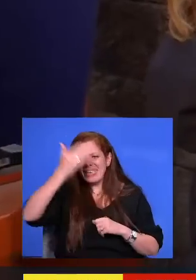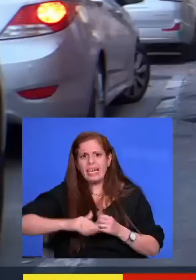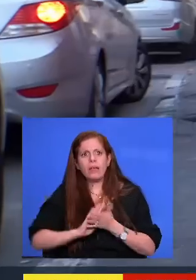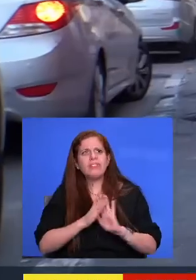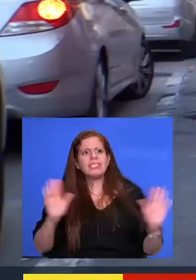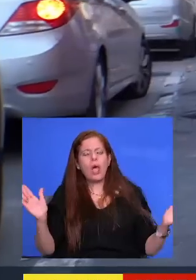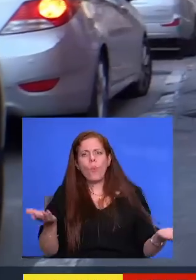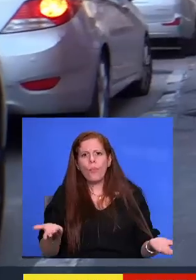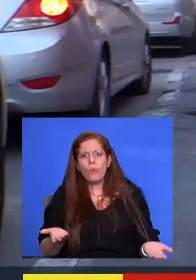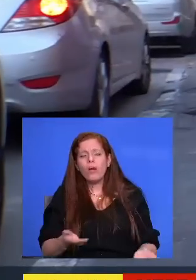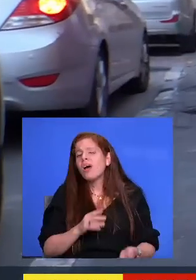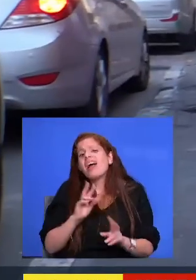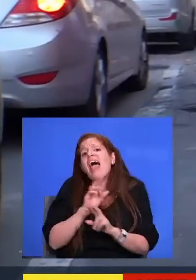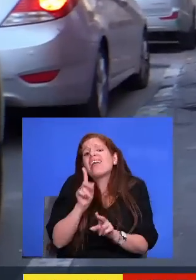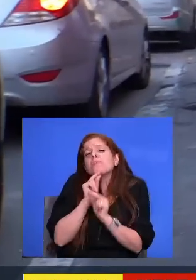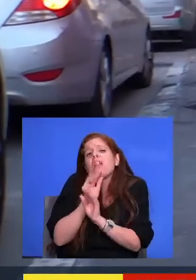לדבר.